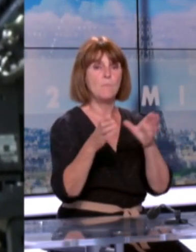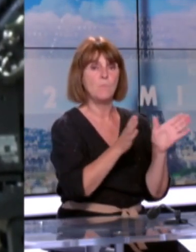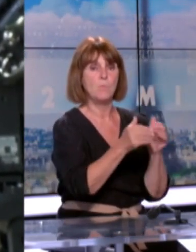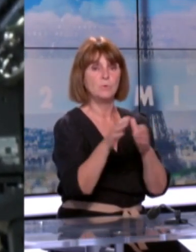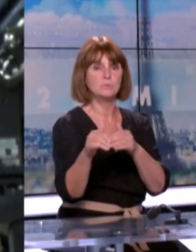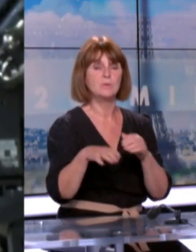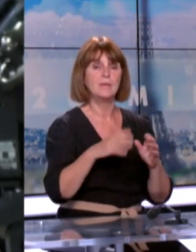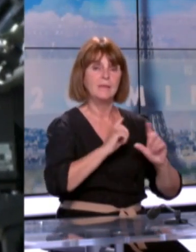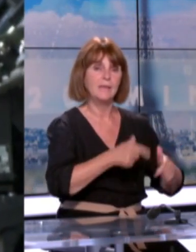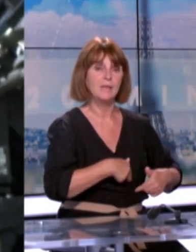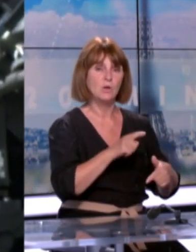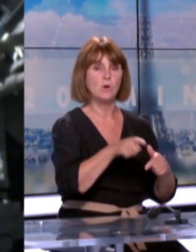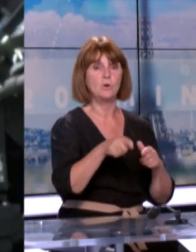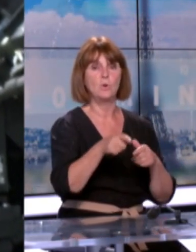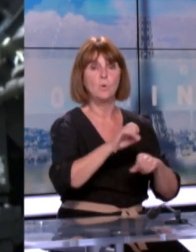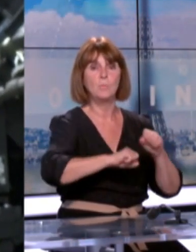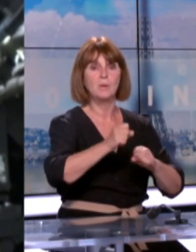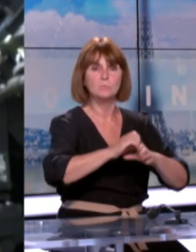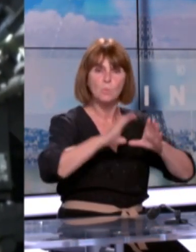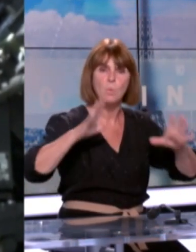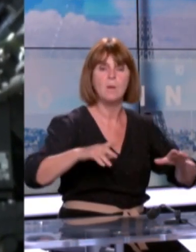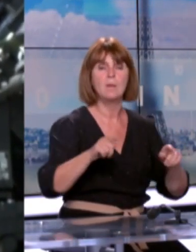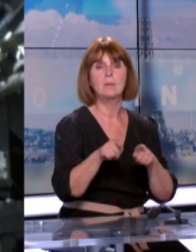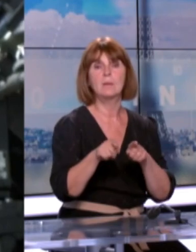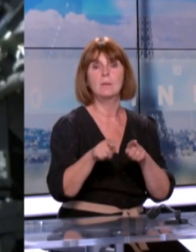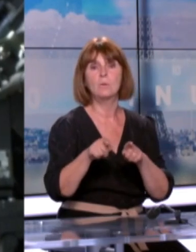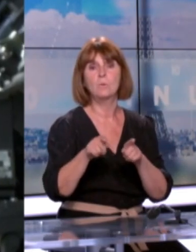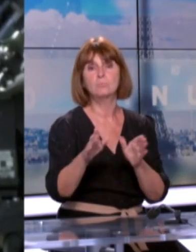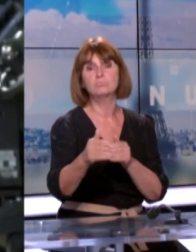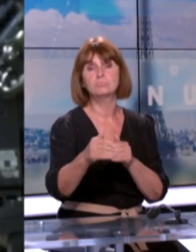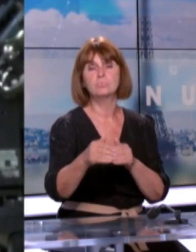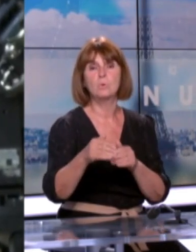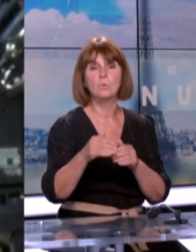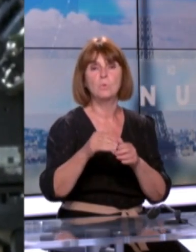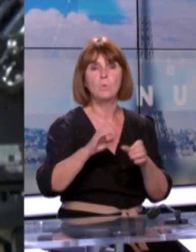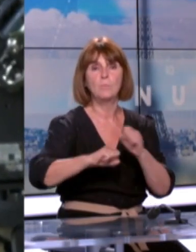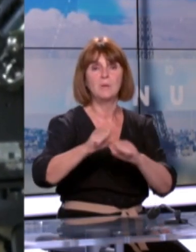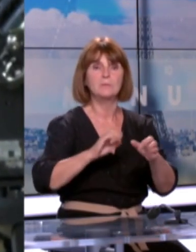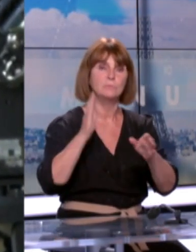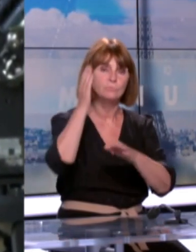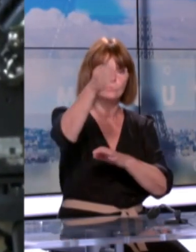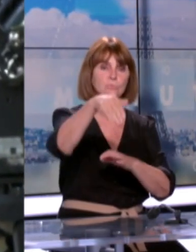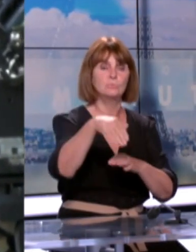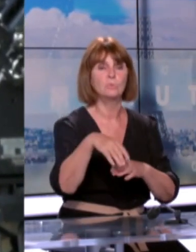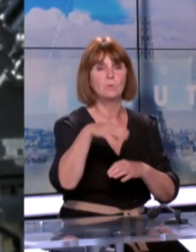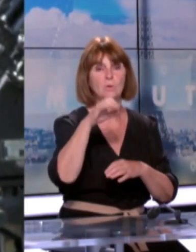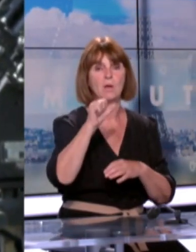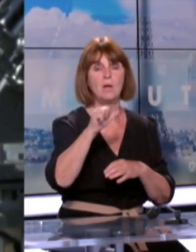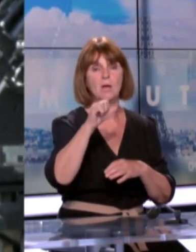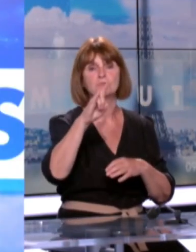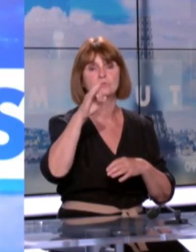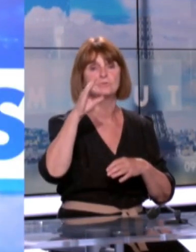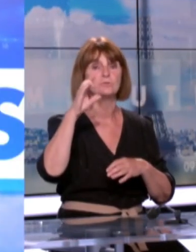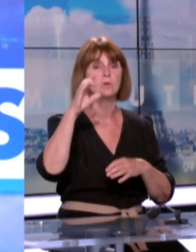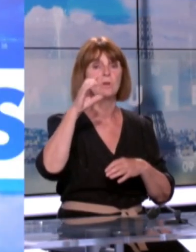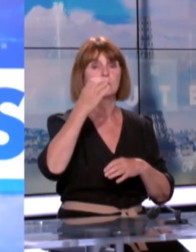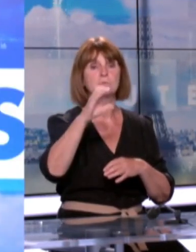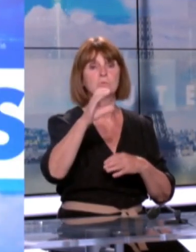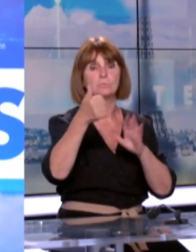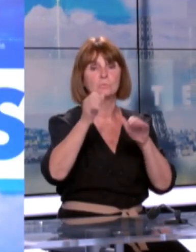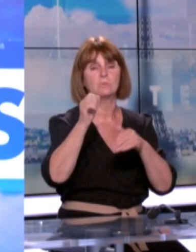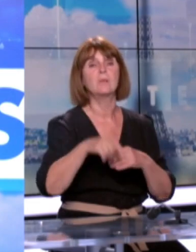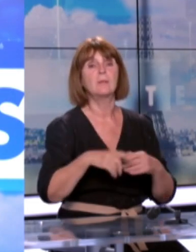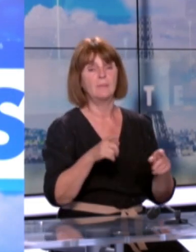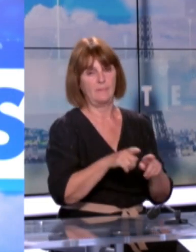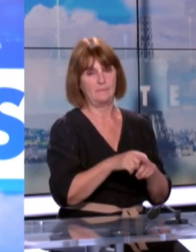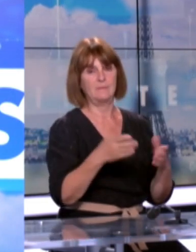école, un box opération d'envergure et un box, on va dire, opération future avec le H-160. Et il y aura entre 14 et 19 appareils. Et avant de